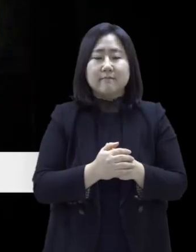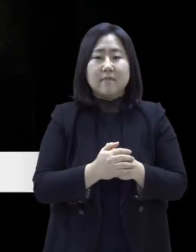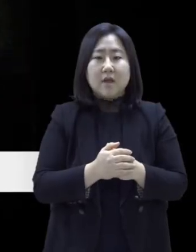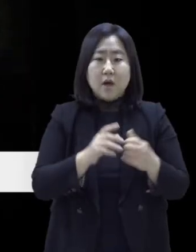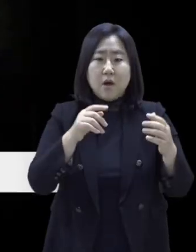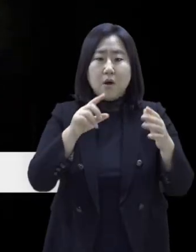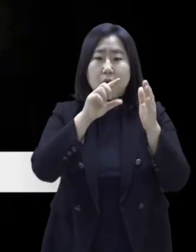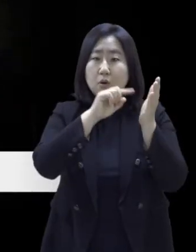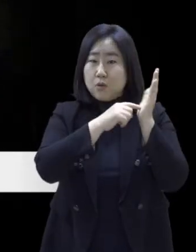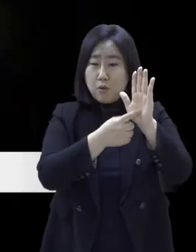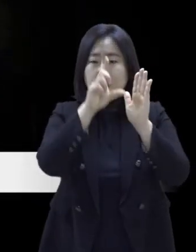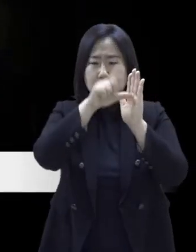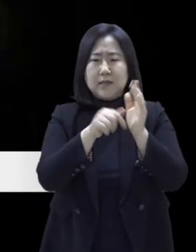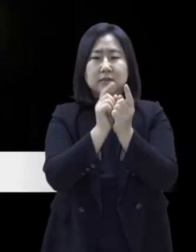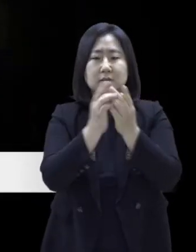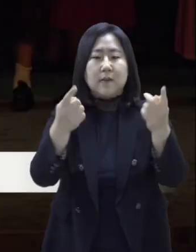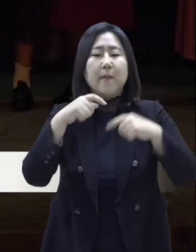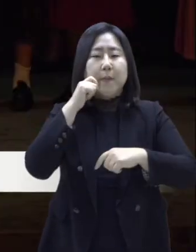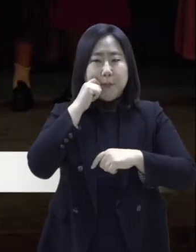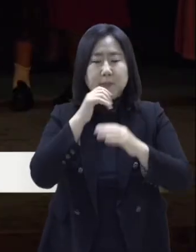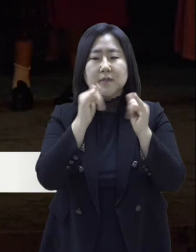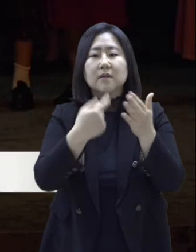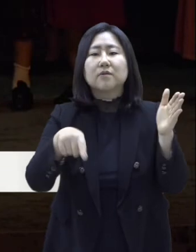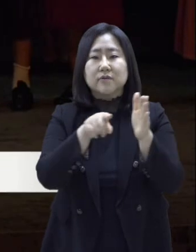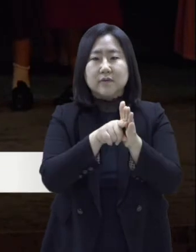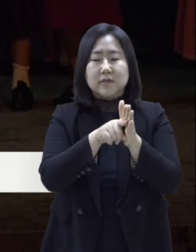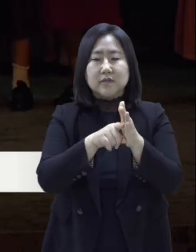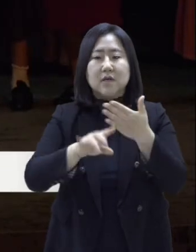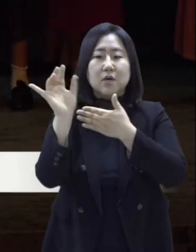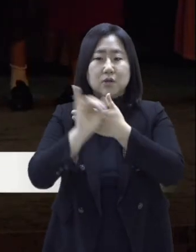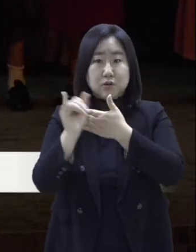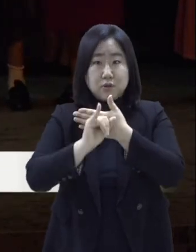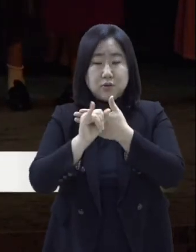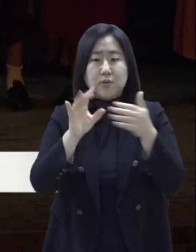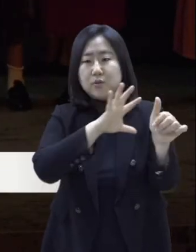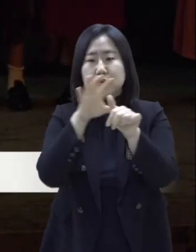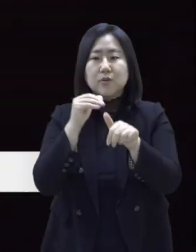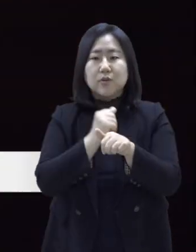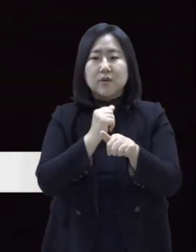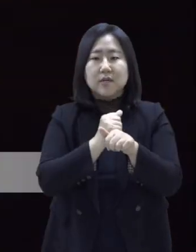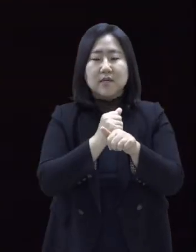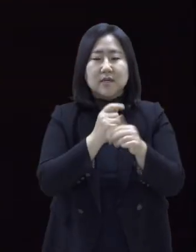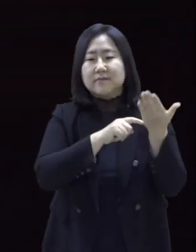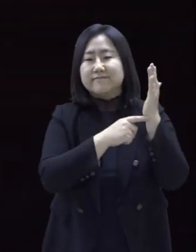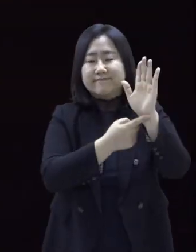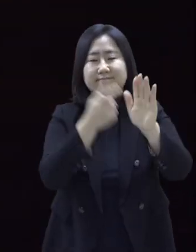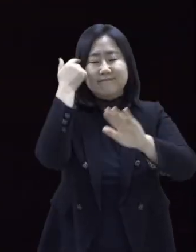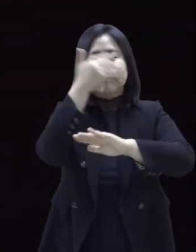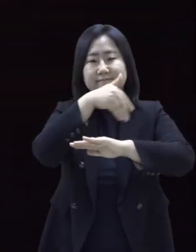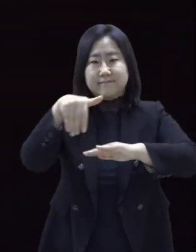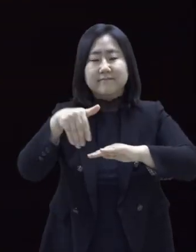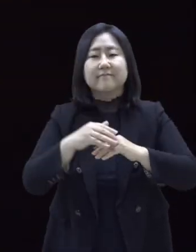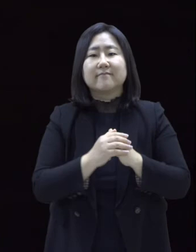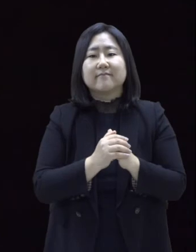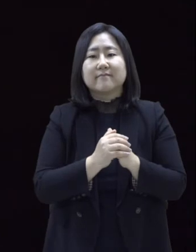서귀포시는 공연 당일 현장에 찾아오지 못하는 관객들을 위해 서귀포시 유튜브 채널 등으로 공연 실황을 생중계할